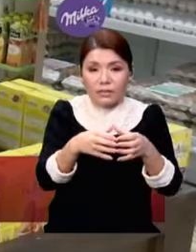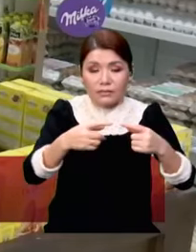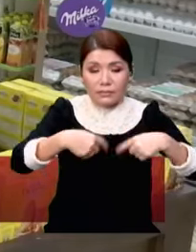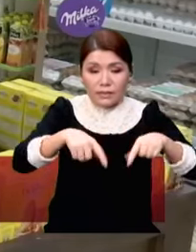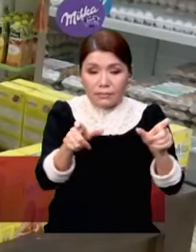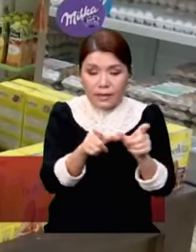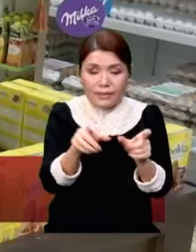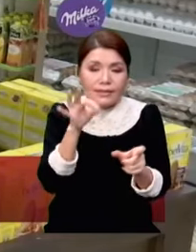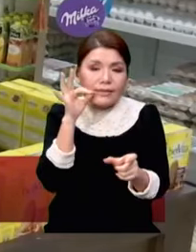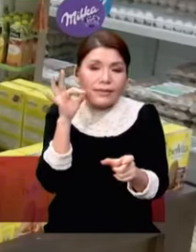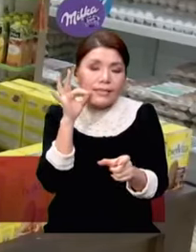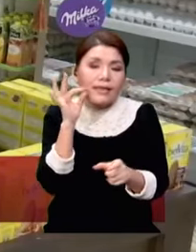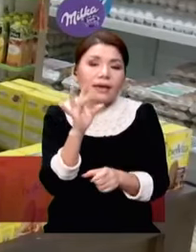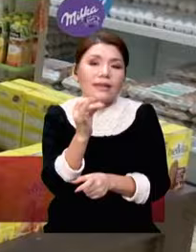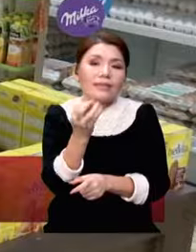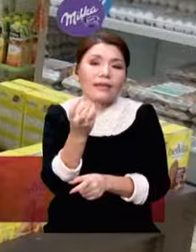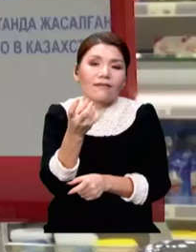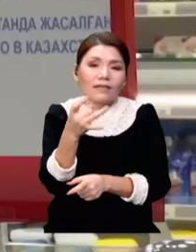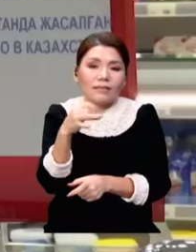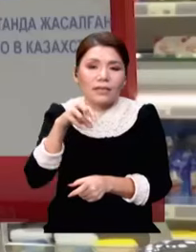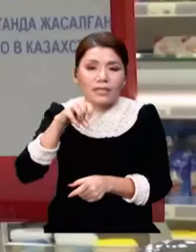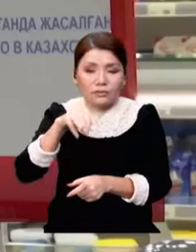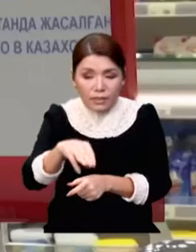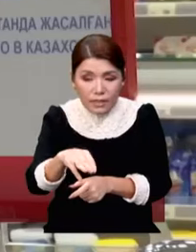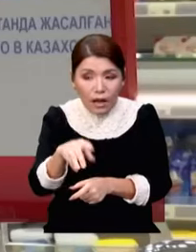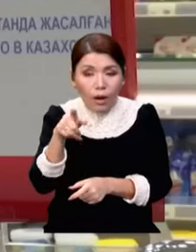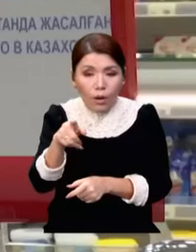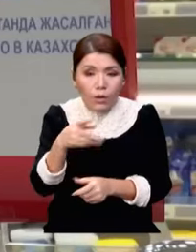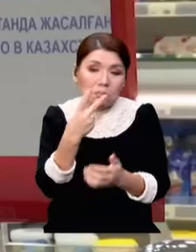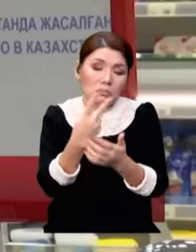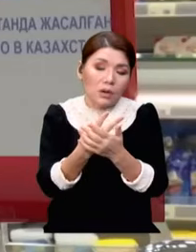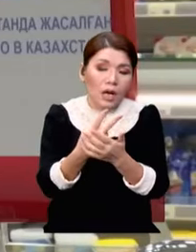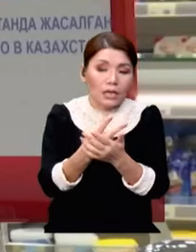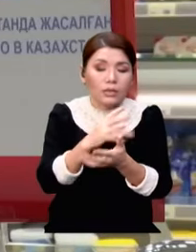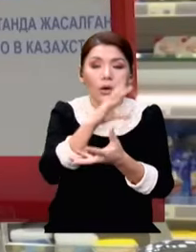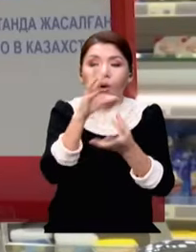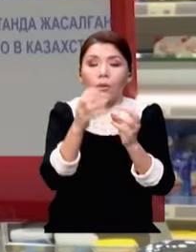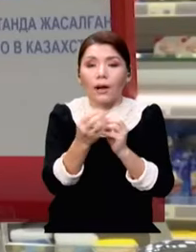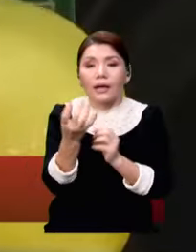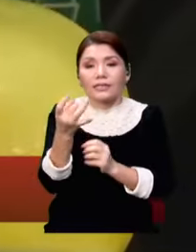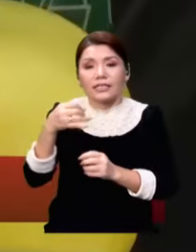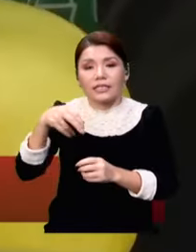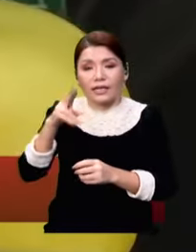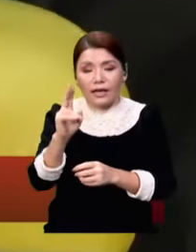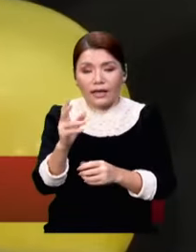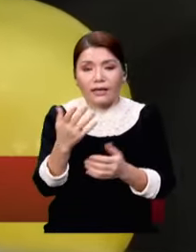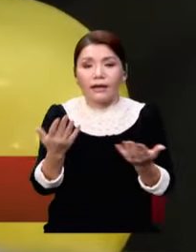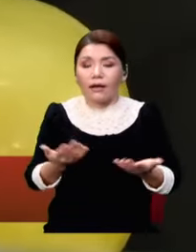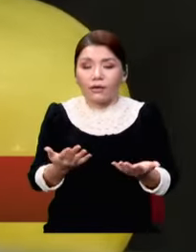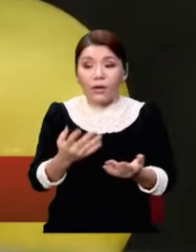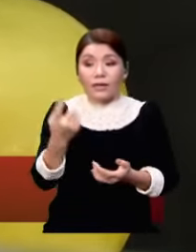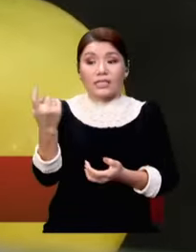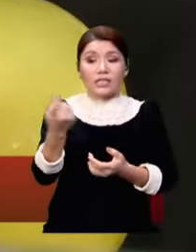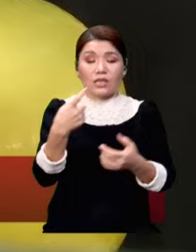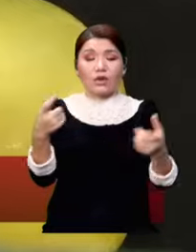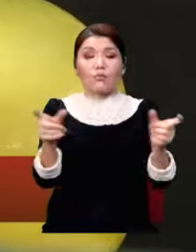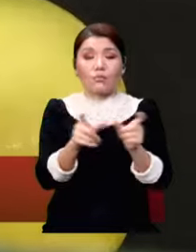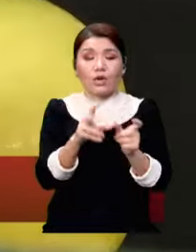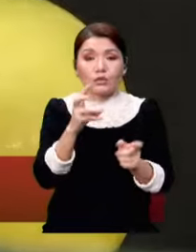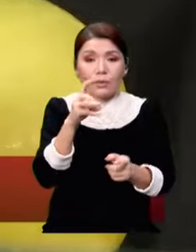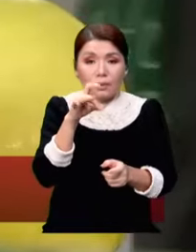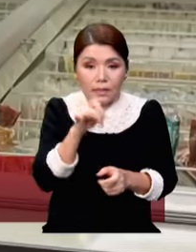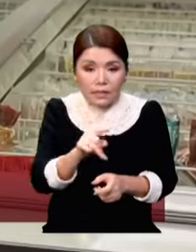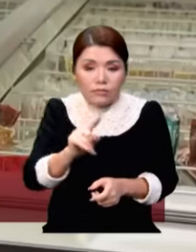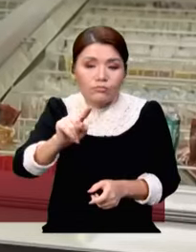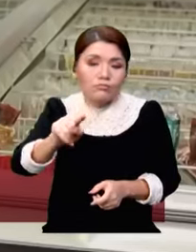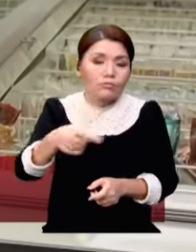скрывается хитрый ритейлерский менеджмент. А выглядит он по выводам АЗРК таким образом. Владельцы супермаркетов